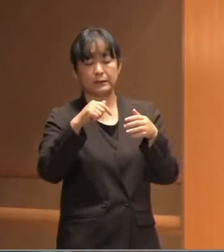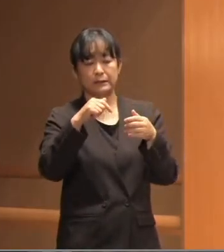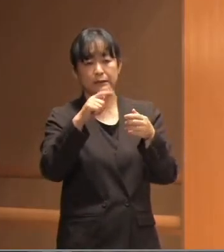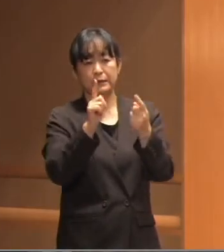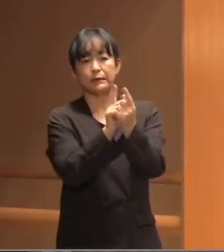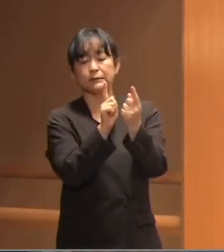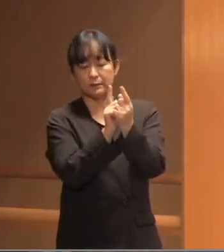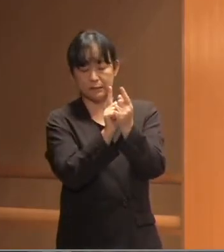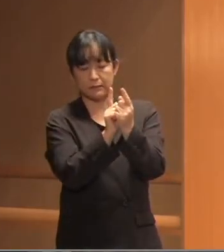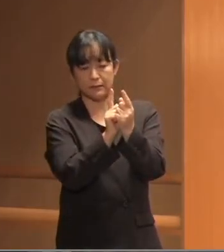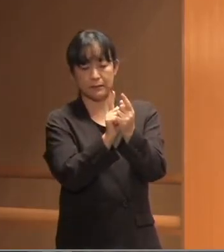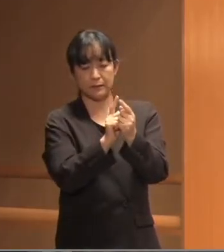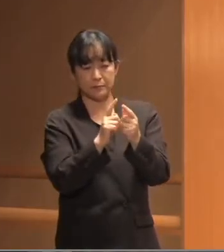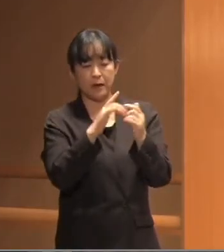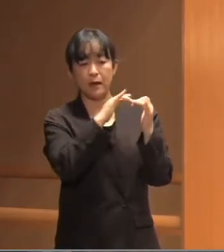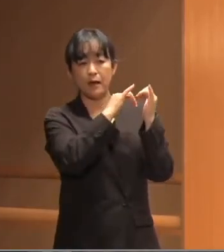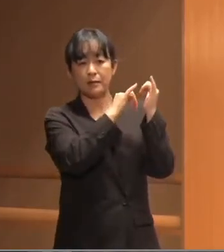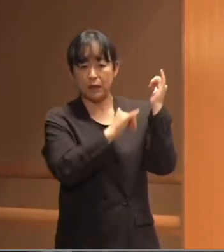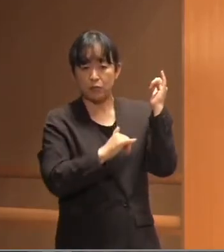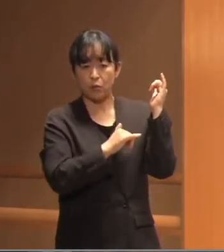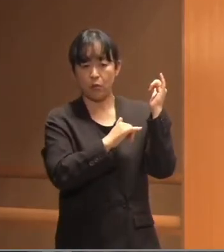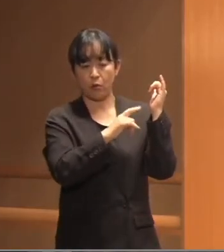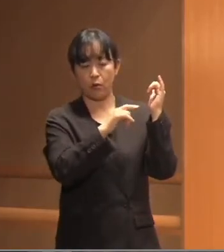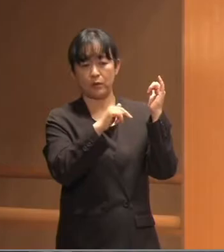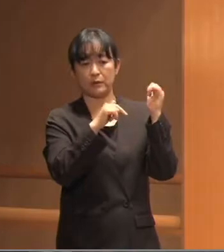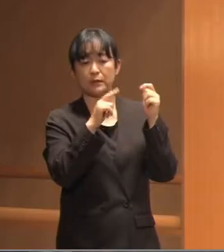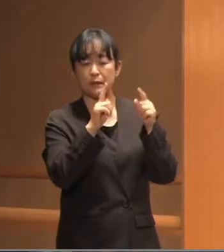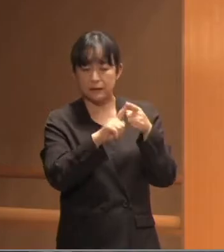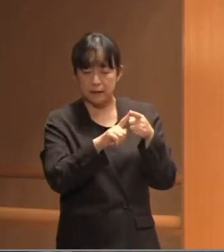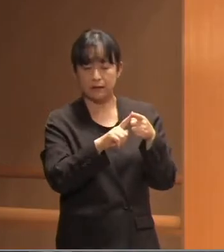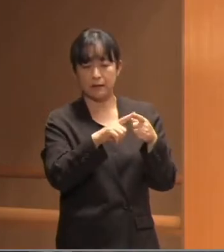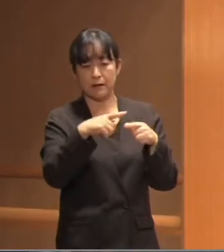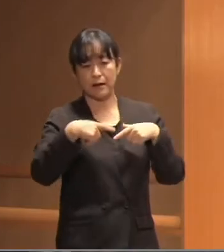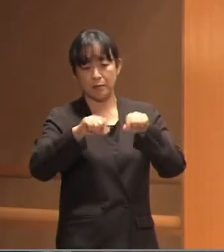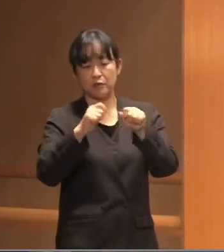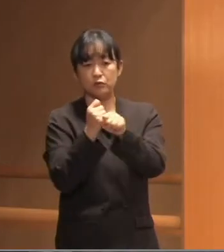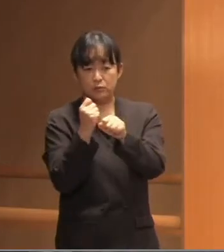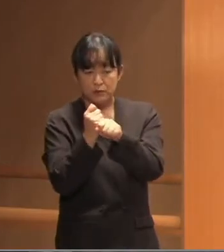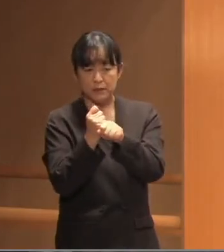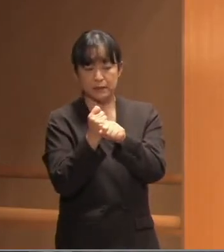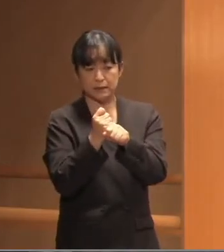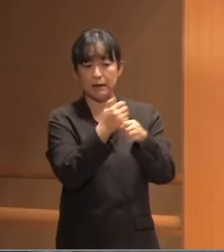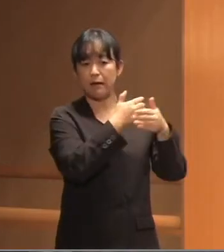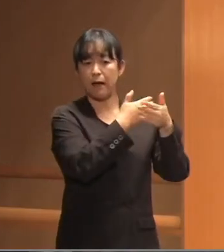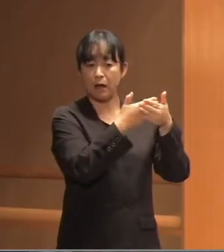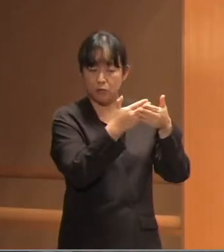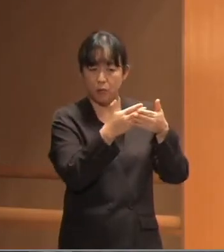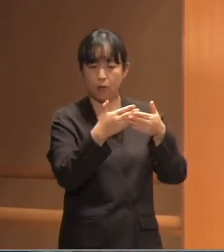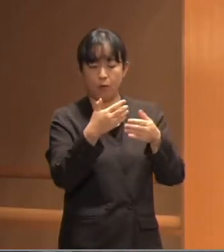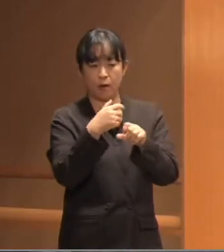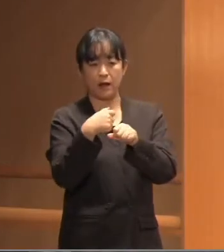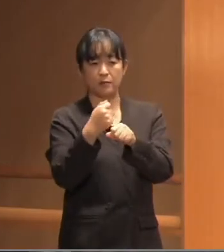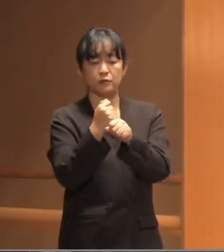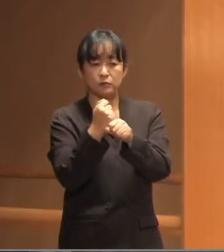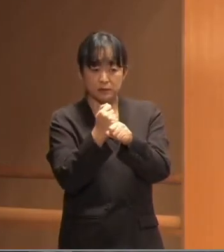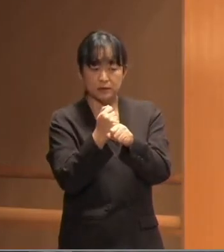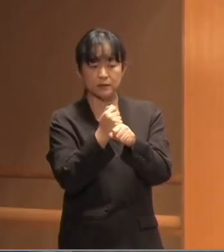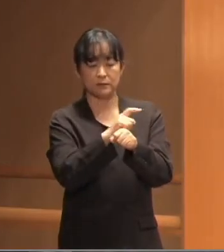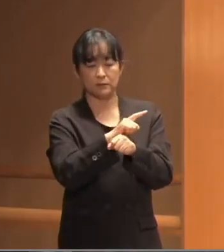的な紙作り、紙すきやアートに加えて最先端の素材開